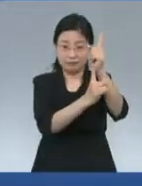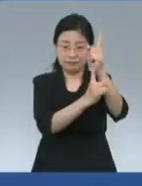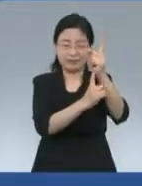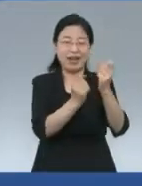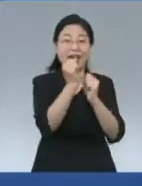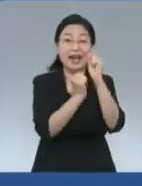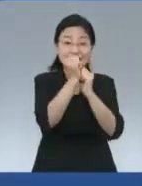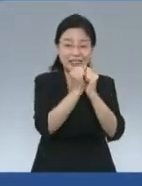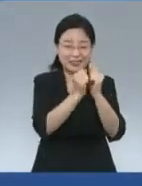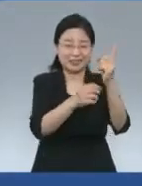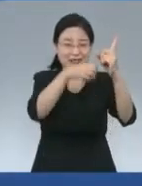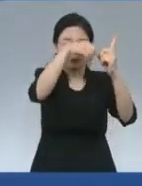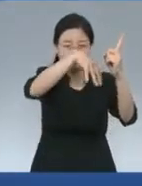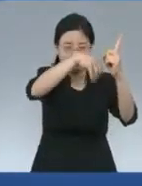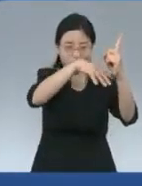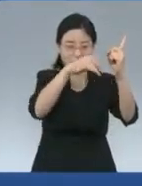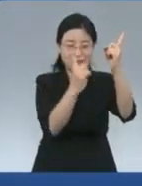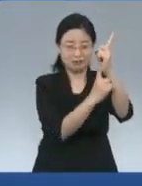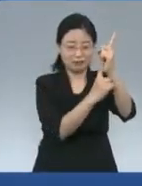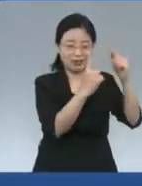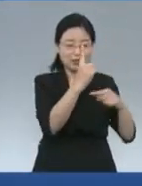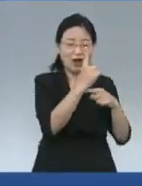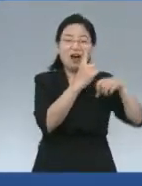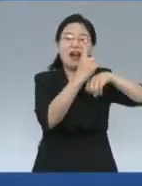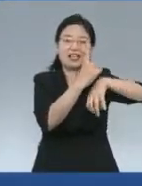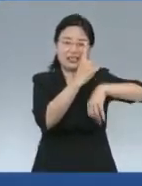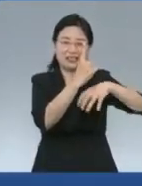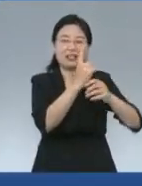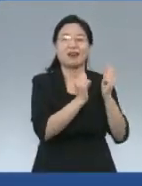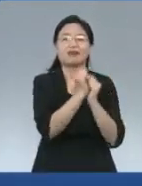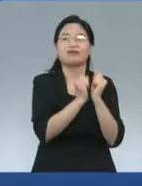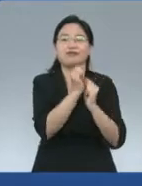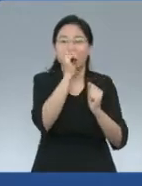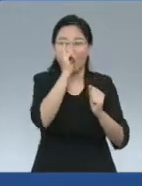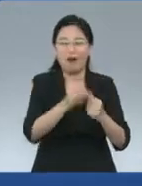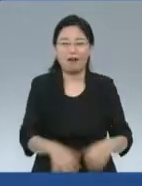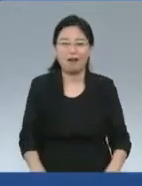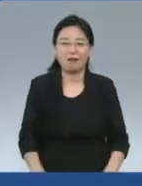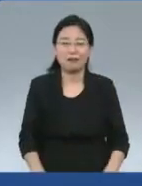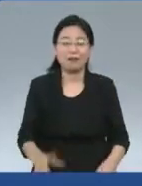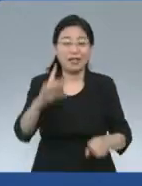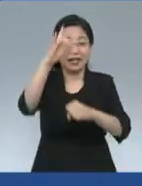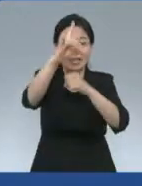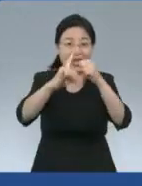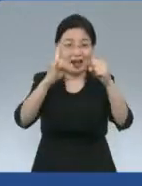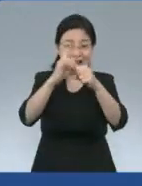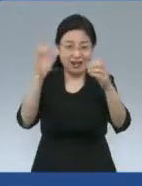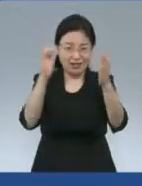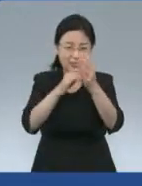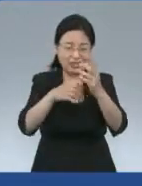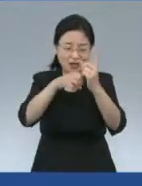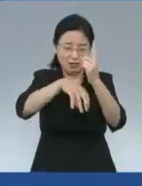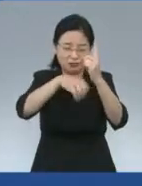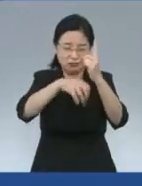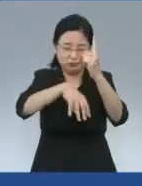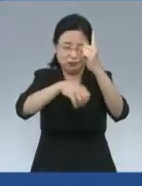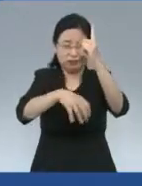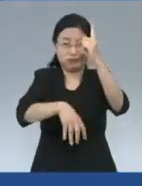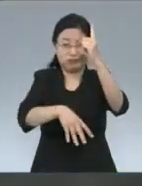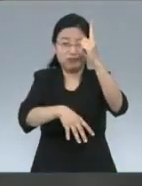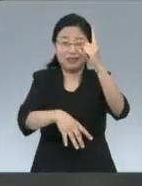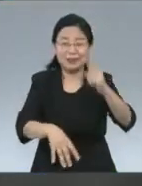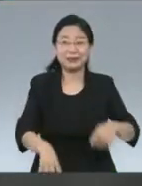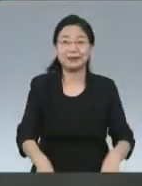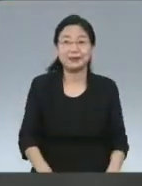zum Mond gelangt ist. Der Mondorbiter fliegt nicht direkt zum Mond, der 380.000 Kilometer von